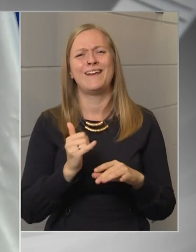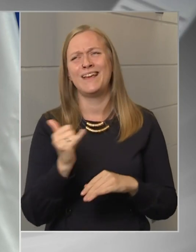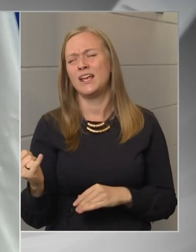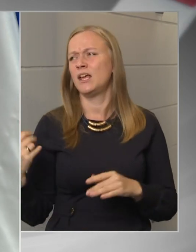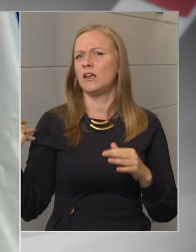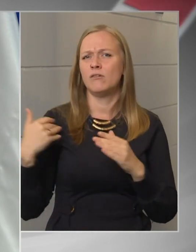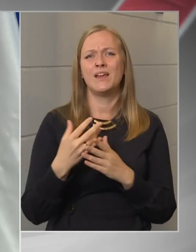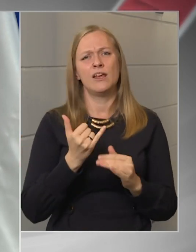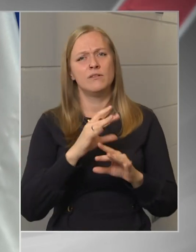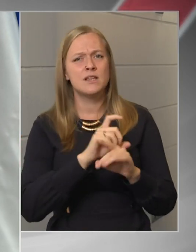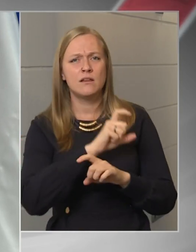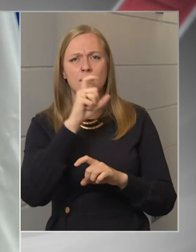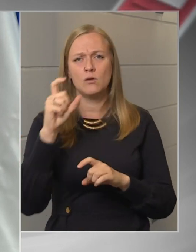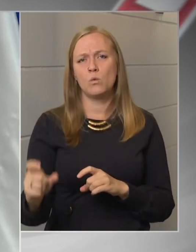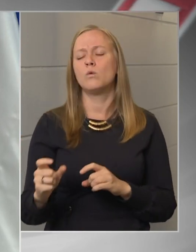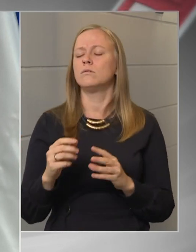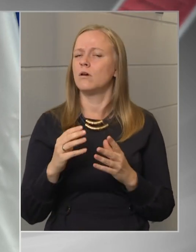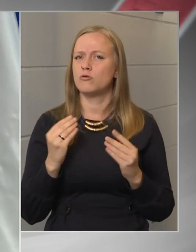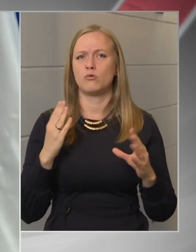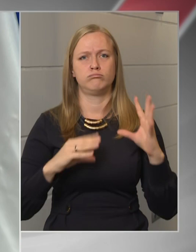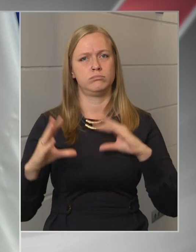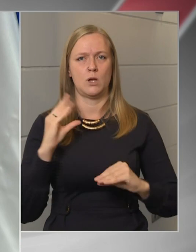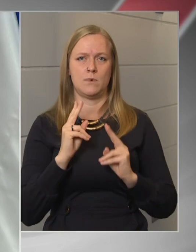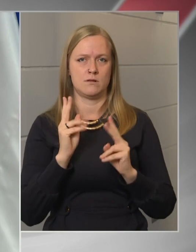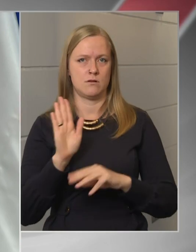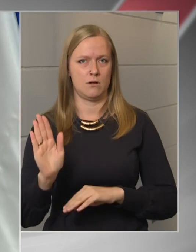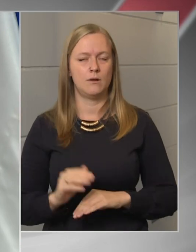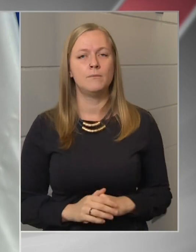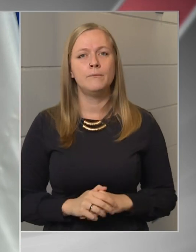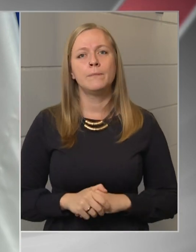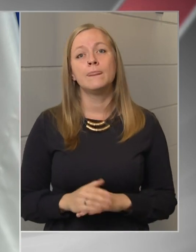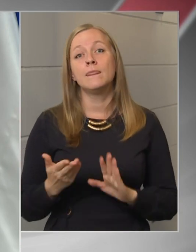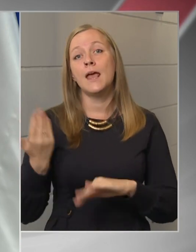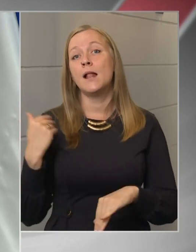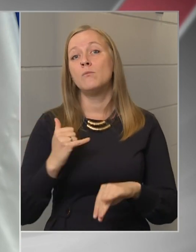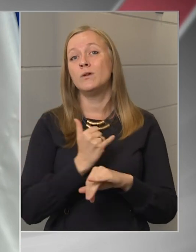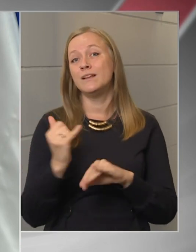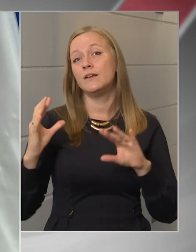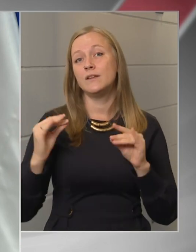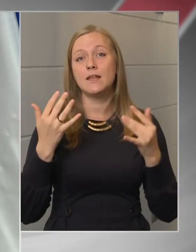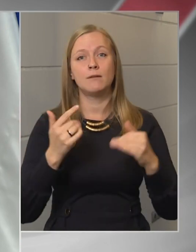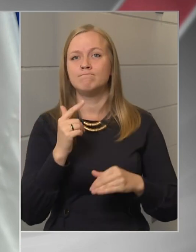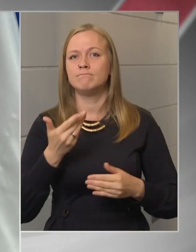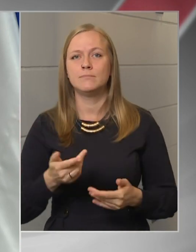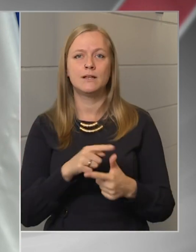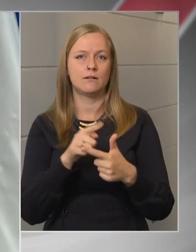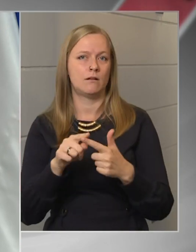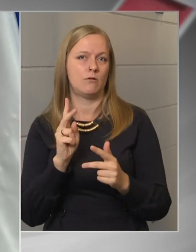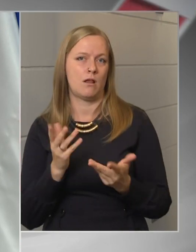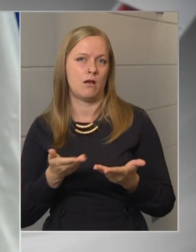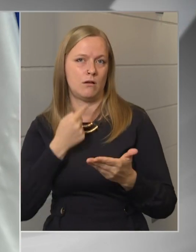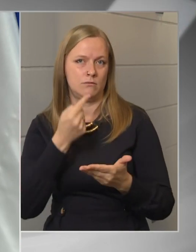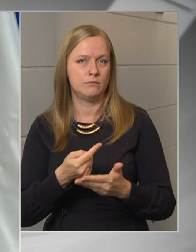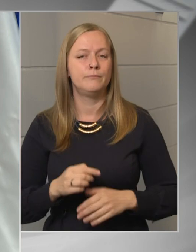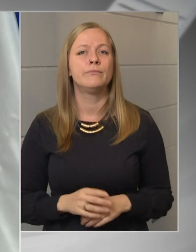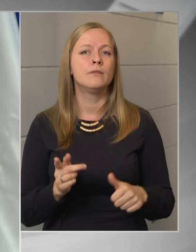óta jelentős tapasztalatokra tetsz el. Ami az elmúlt évtized eredményeit illeti, ott két megállapítást tehetünk, az egyik